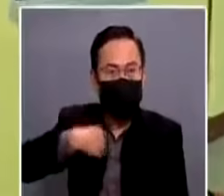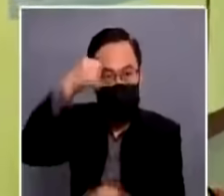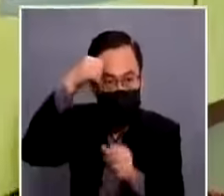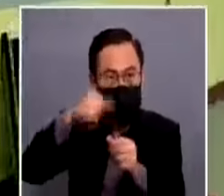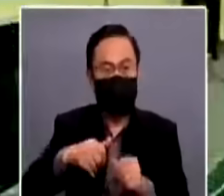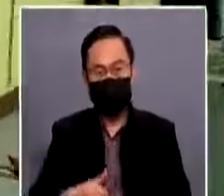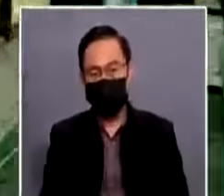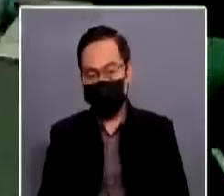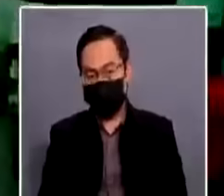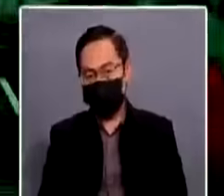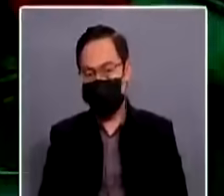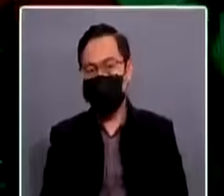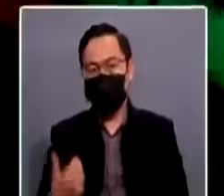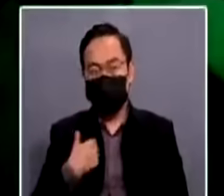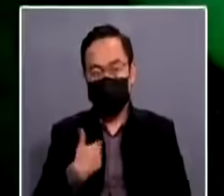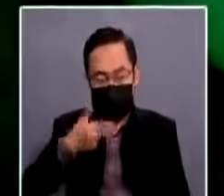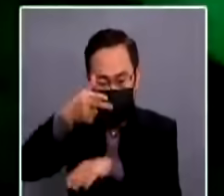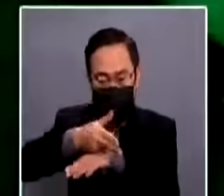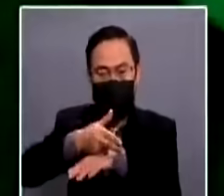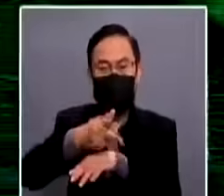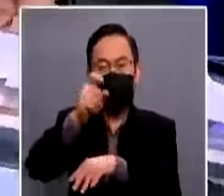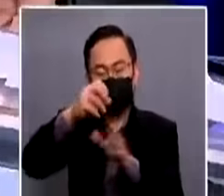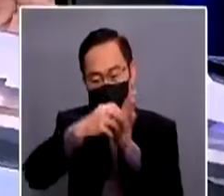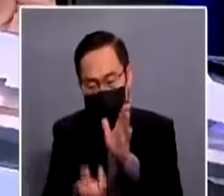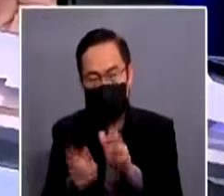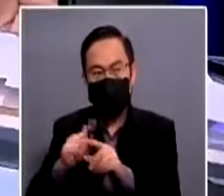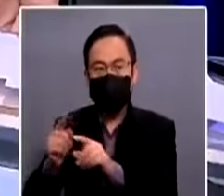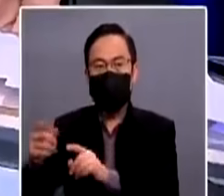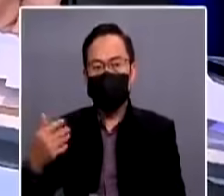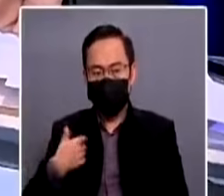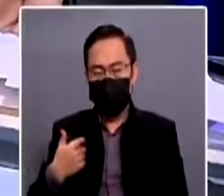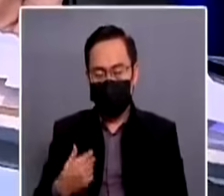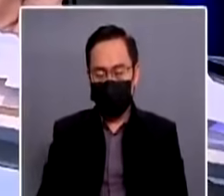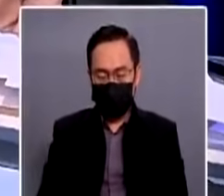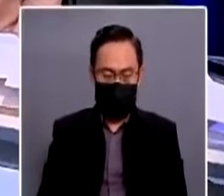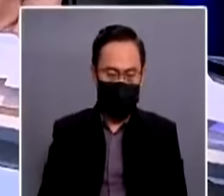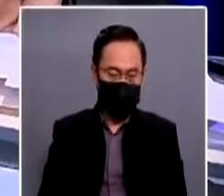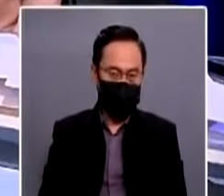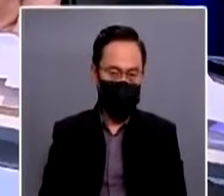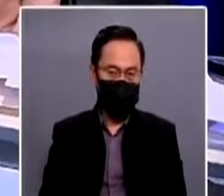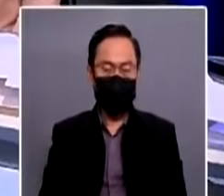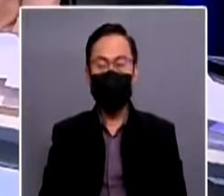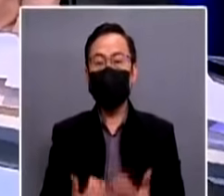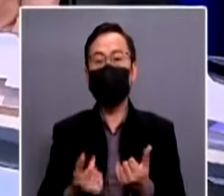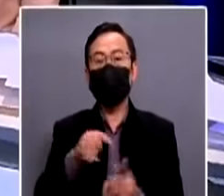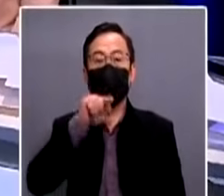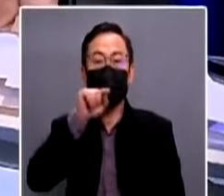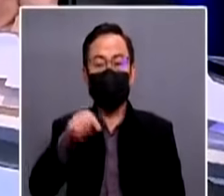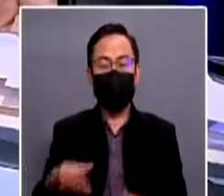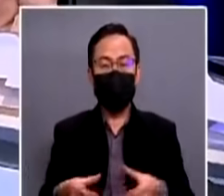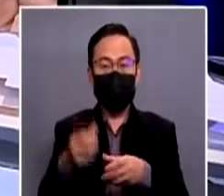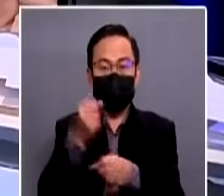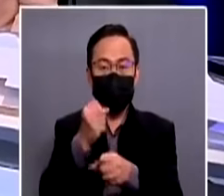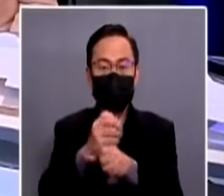คลียร์กล้องวงจรปิดทั้งหมดบังเอิญมันมีตัวนึงที่มันหลุดออกมาไม่งั้นก็ไม่ได้เห็นภาพกันแล้วนะคะคุณผู้ชมนะคะแล้วตอนนี้เนี่ยเซ็นคำสั่งแต่งตั้งชุดเฉพาะกิจ